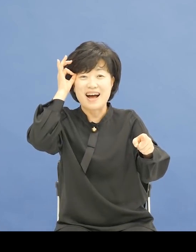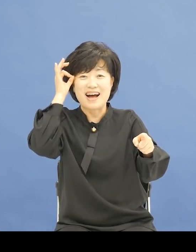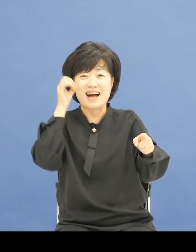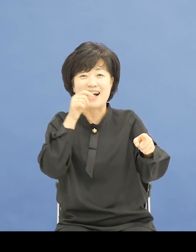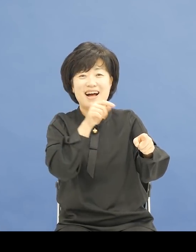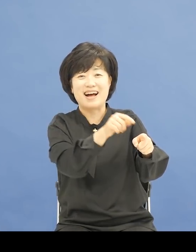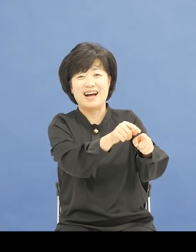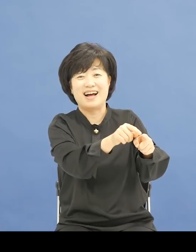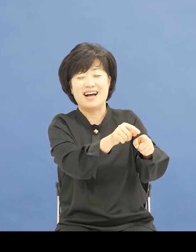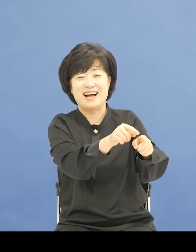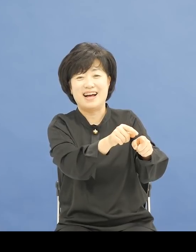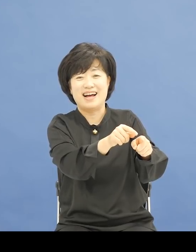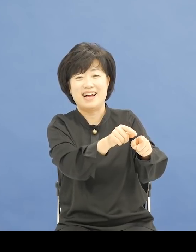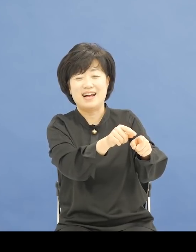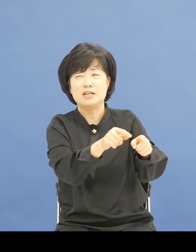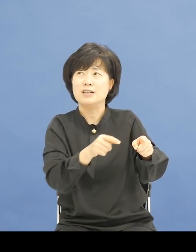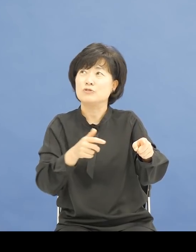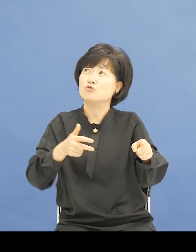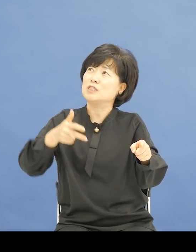하시는 겁니다. 그 골목을 어.